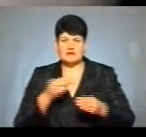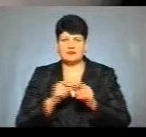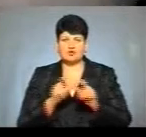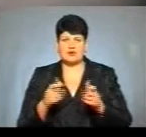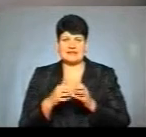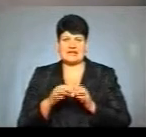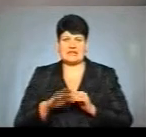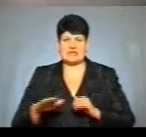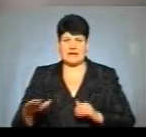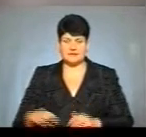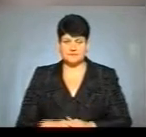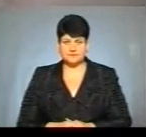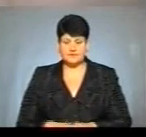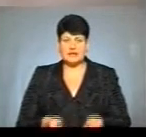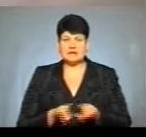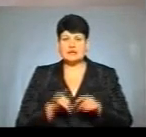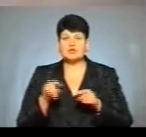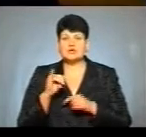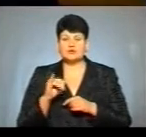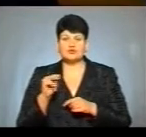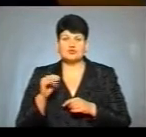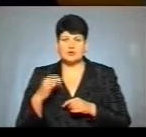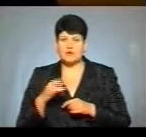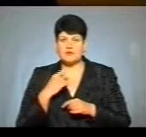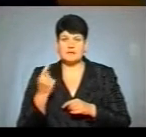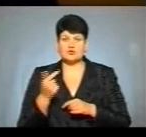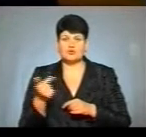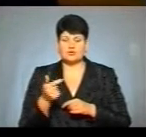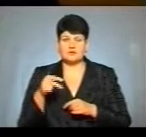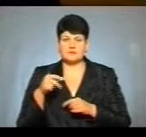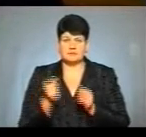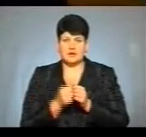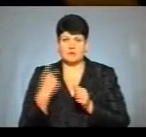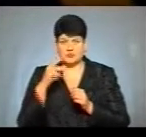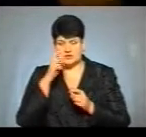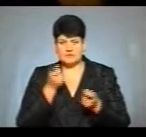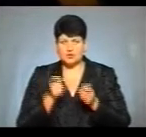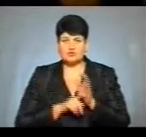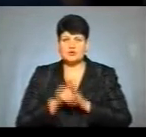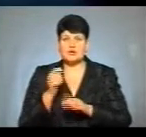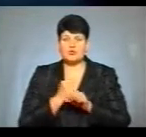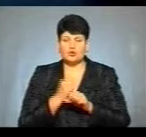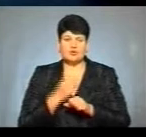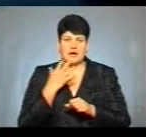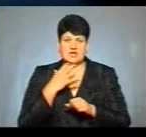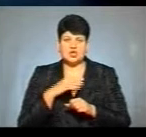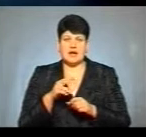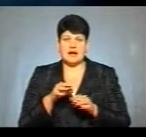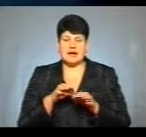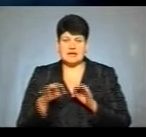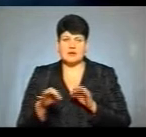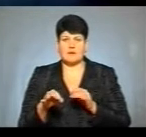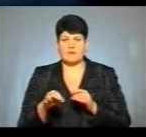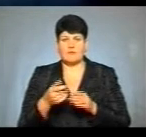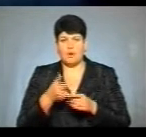дітей. Також Ігор Чорний каже, що з 1 грудня при облдержадміністрації розпочне роботу гаряча лінія щодо протидії та